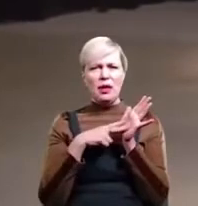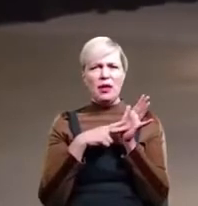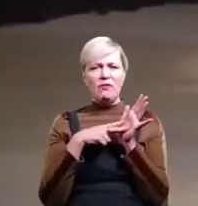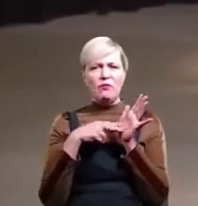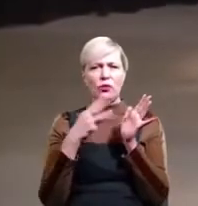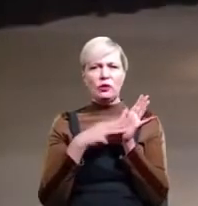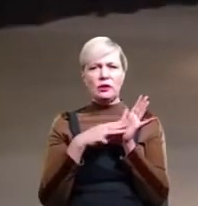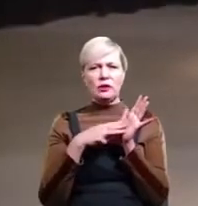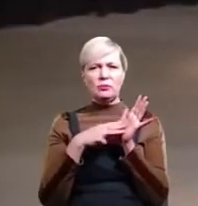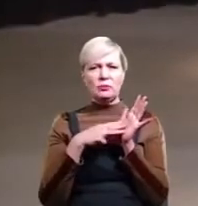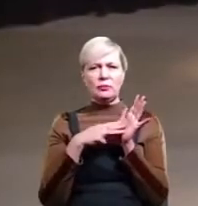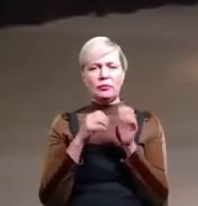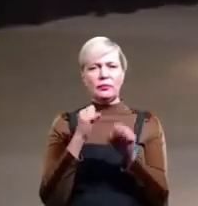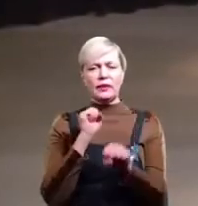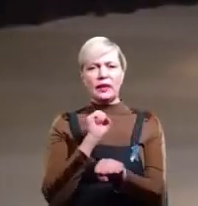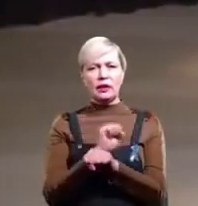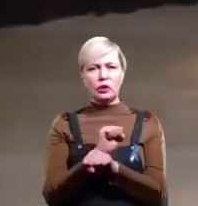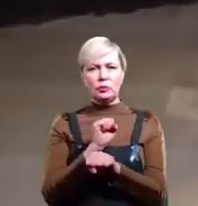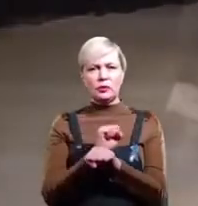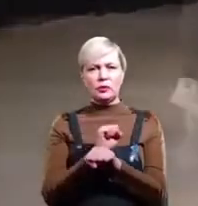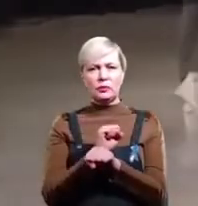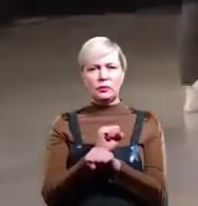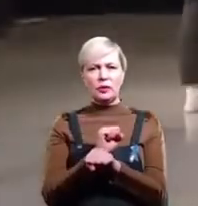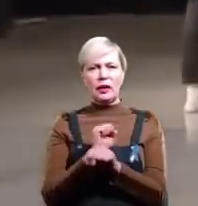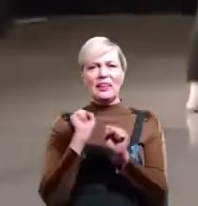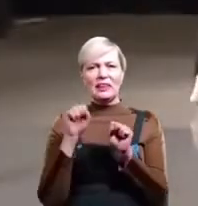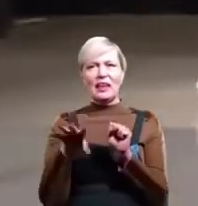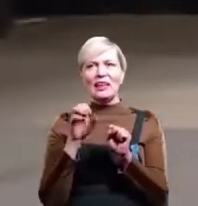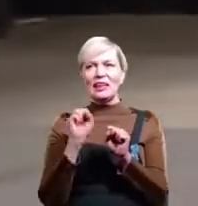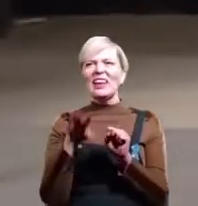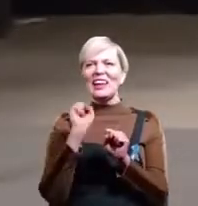7, 8. Стоп. Отдай руку.